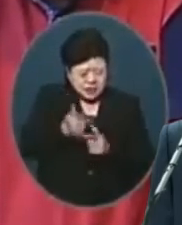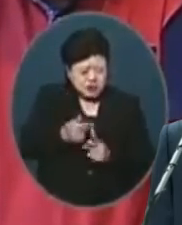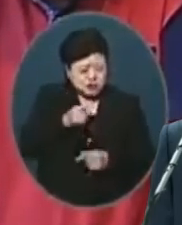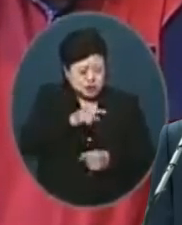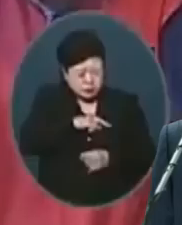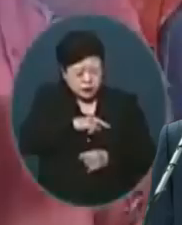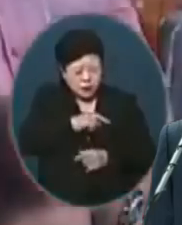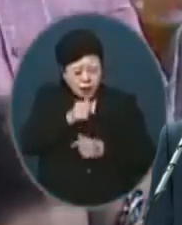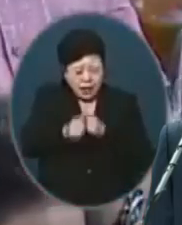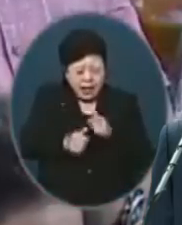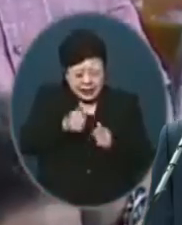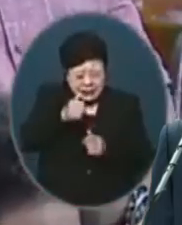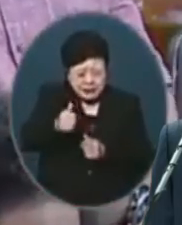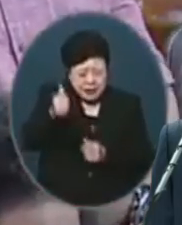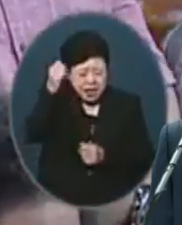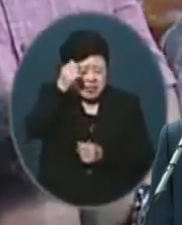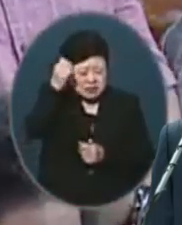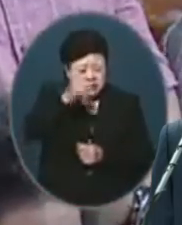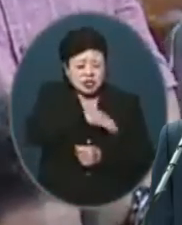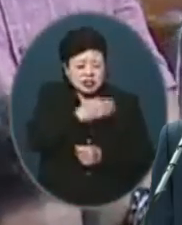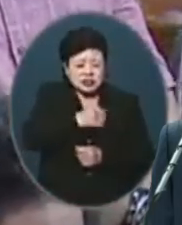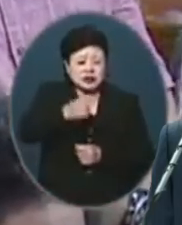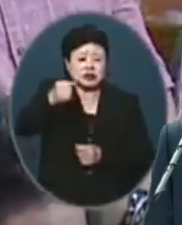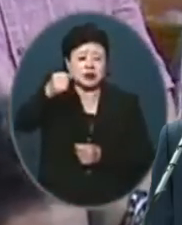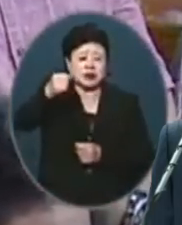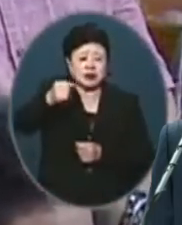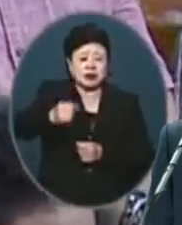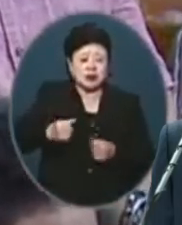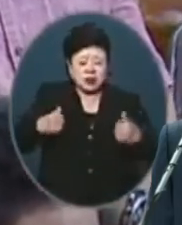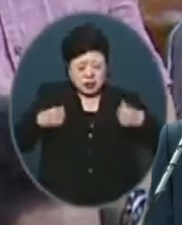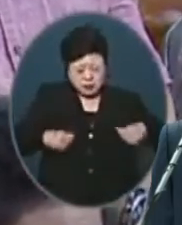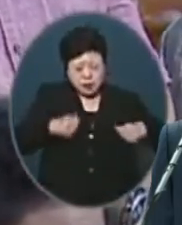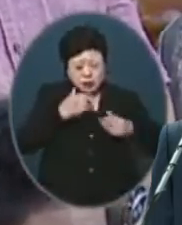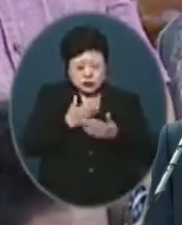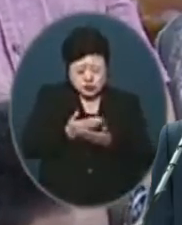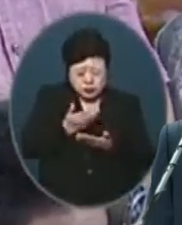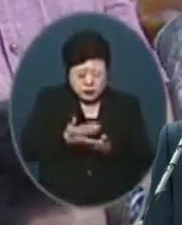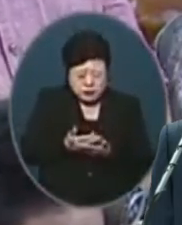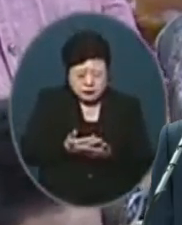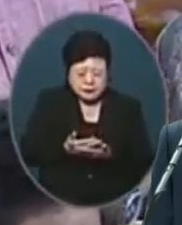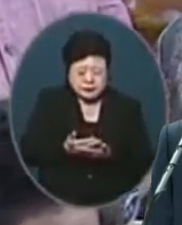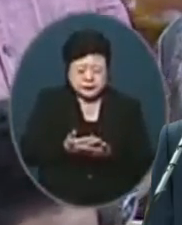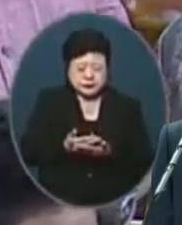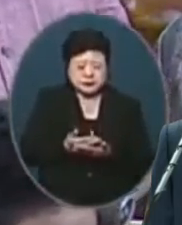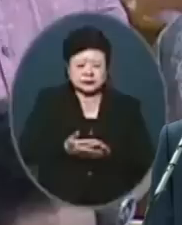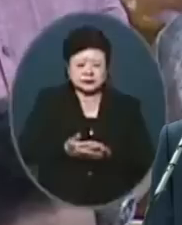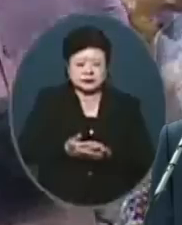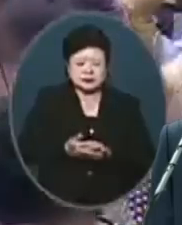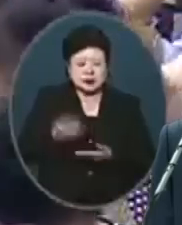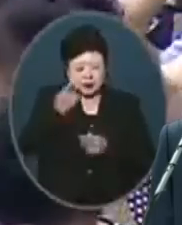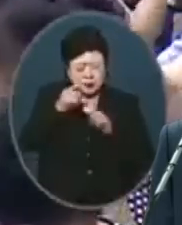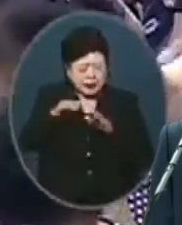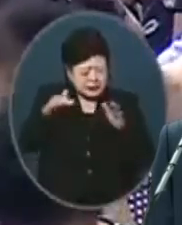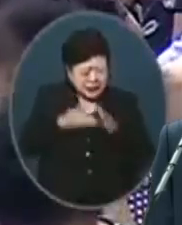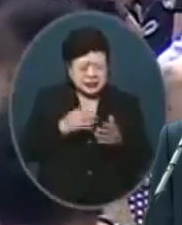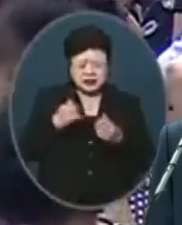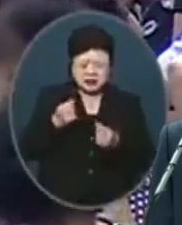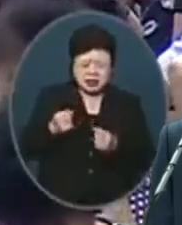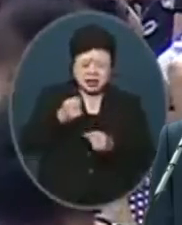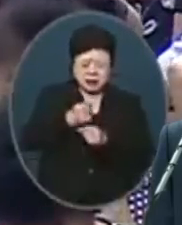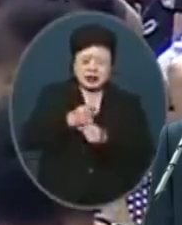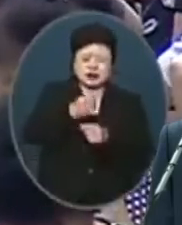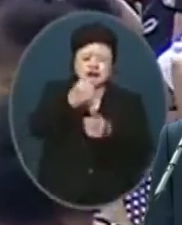이름으로 하나님의 성령의 능력으로 옷 입혀 주시옵시고, 머리끝부터 발끝까지 건강하게